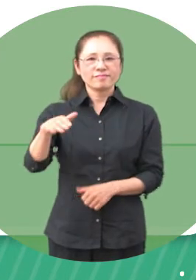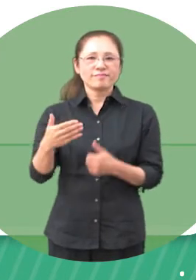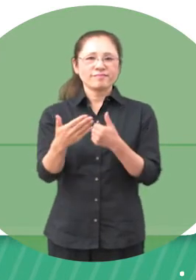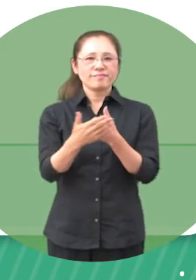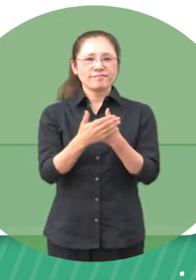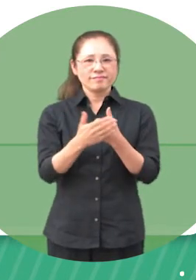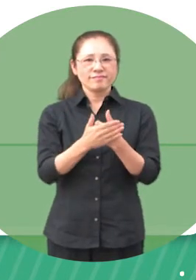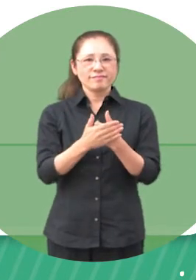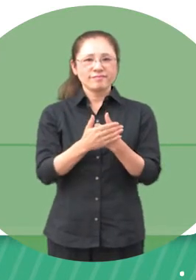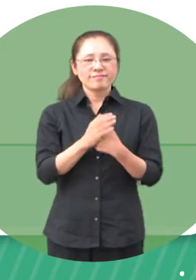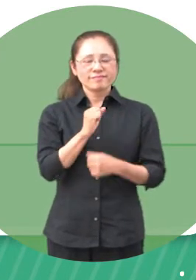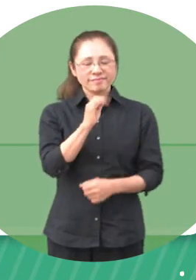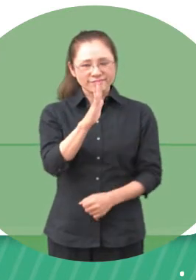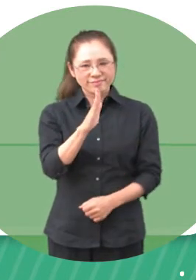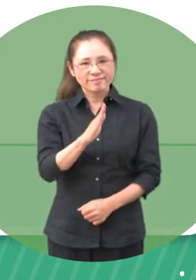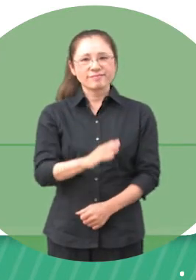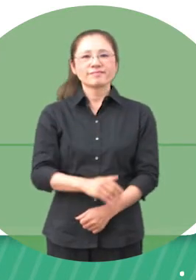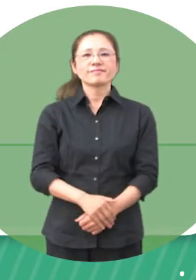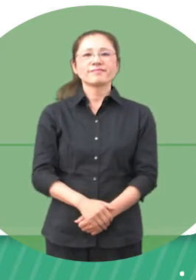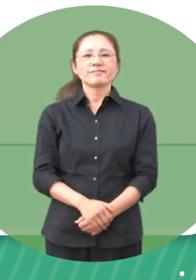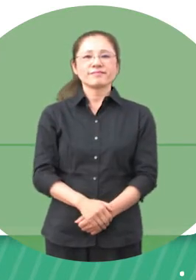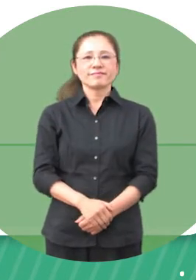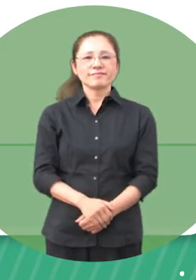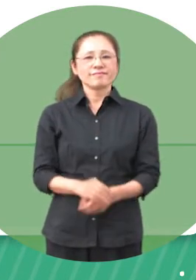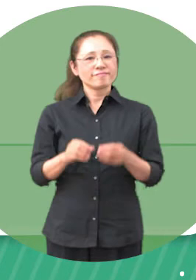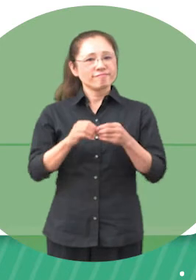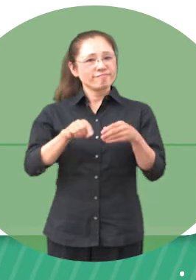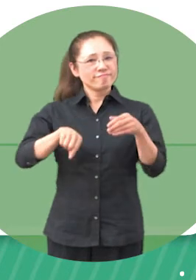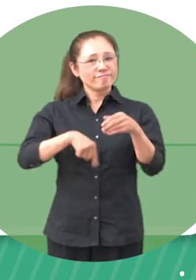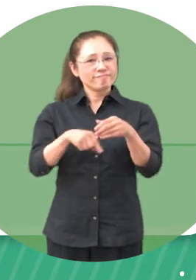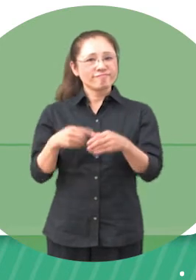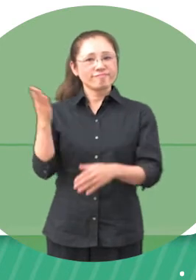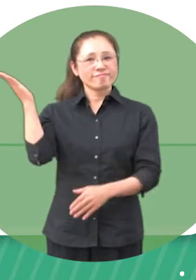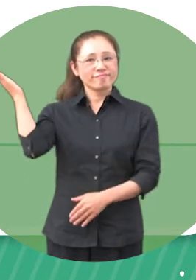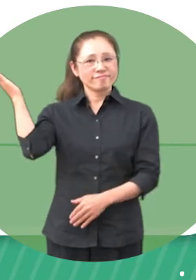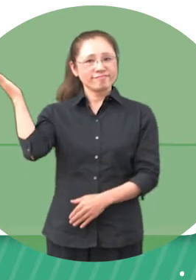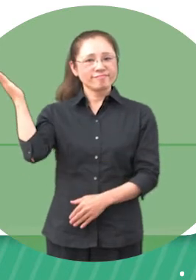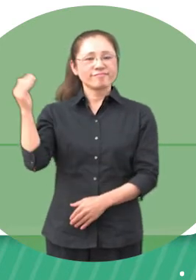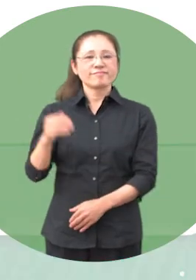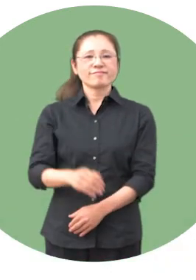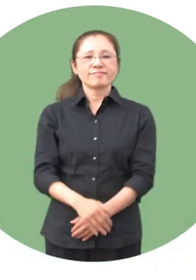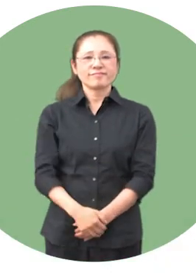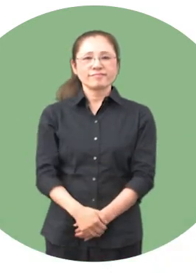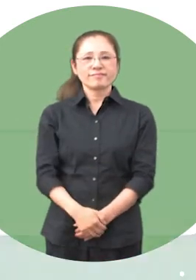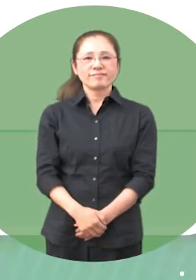査へのご協力をお願いします。詳しくはご覧のところまで。